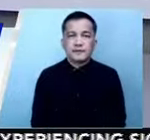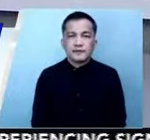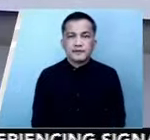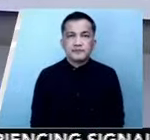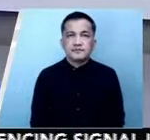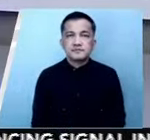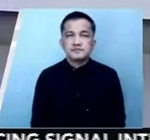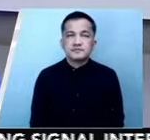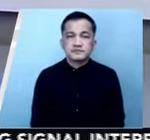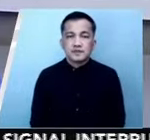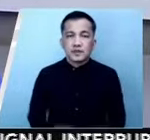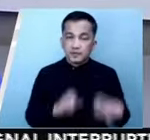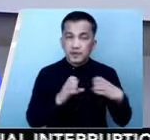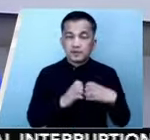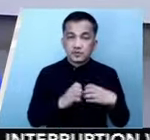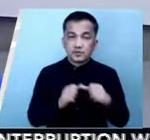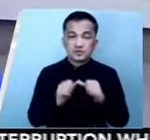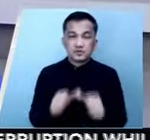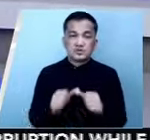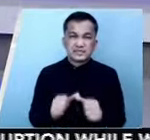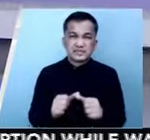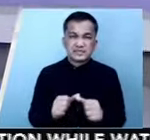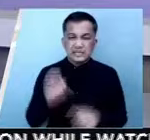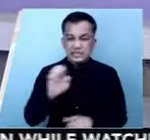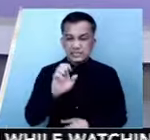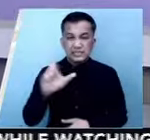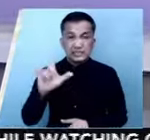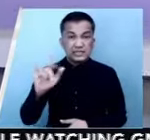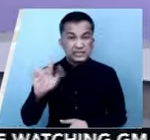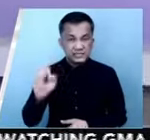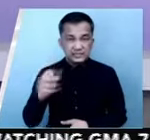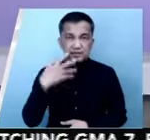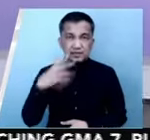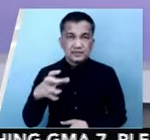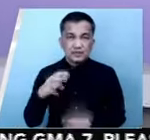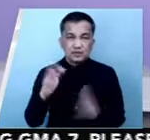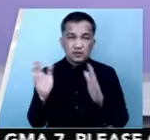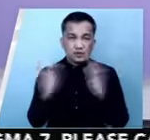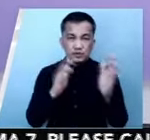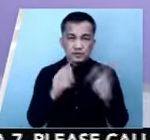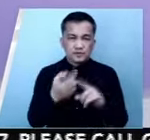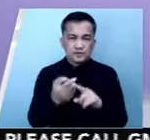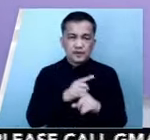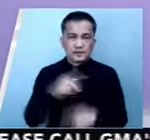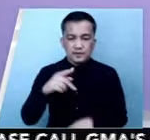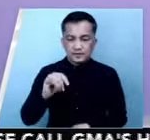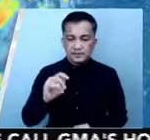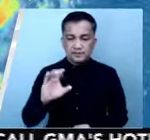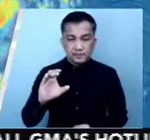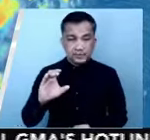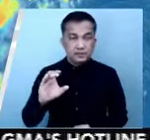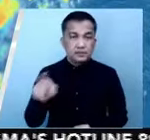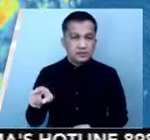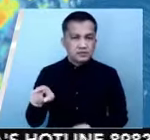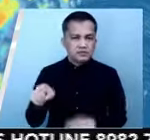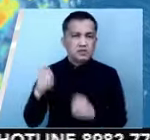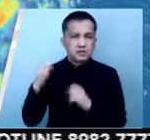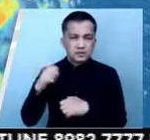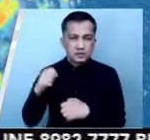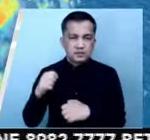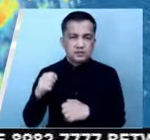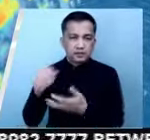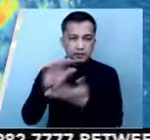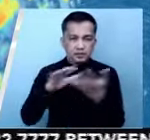Mga kapuso, patuloy na umiiral ang easterlies o ang mainit na hangin galing Pasipiko. At dahil dito, inaasahang magiging maulap